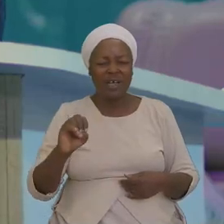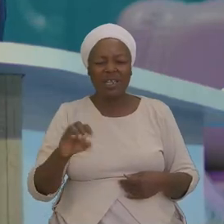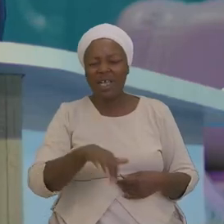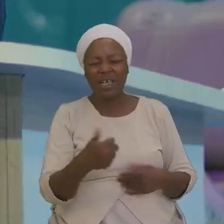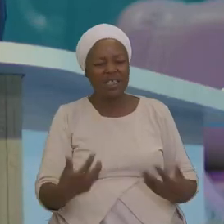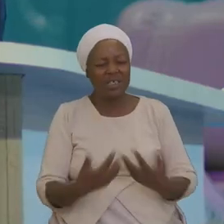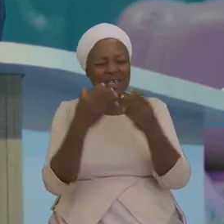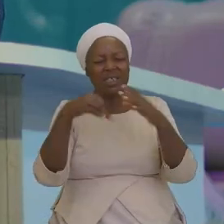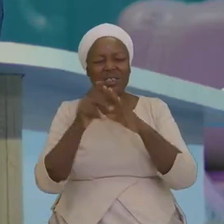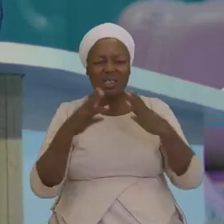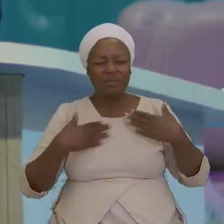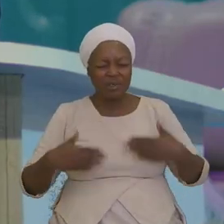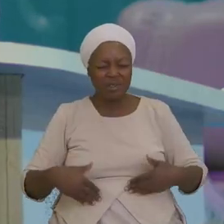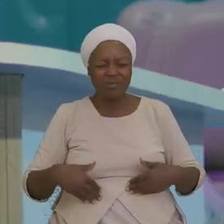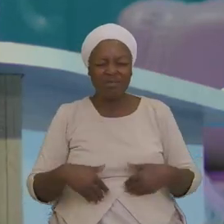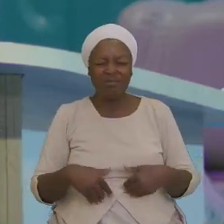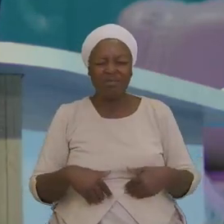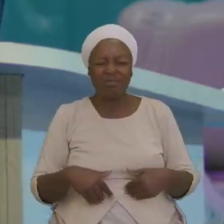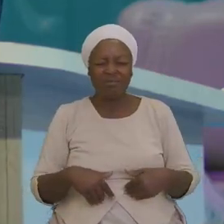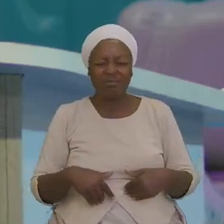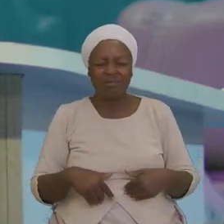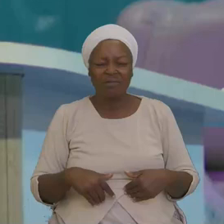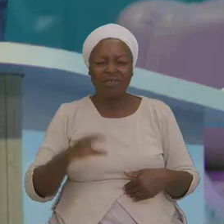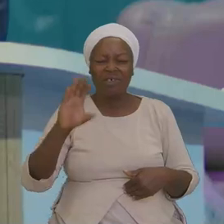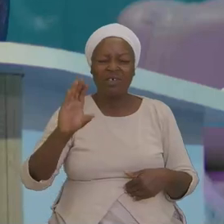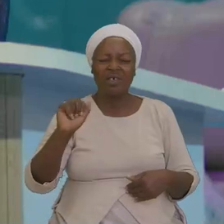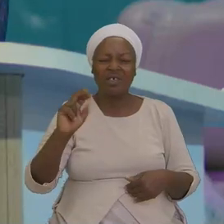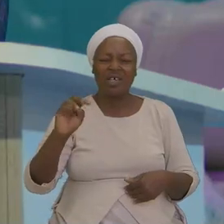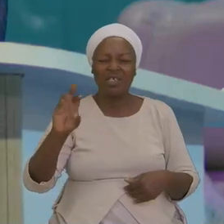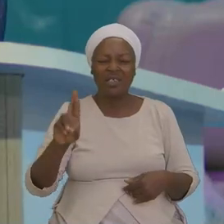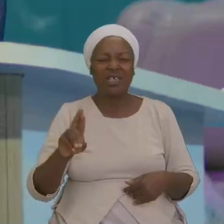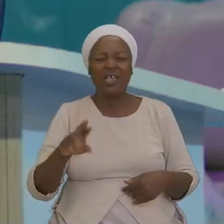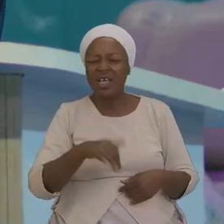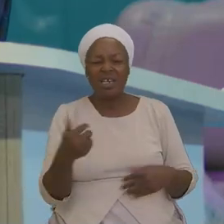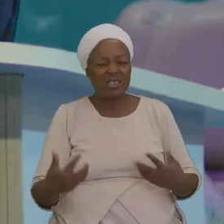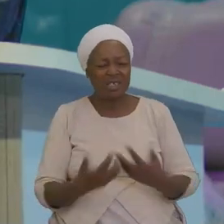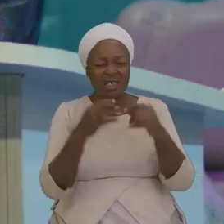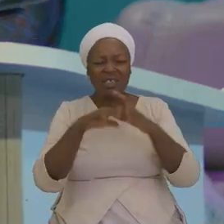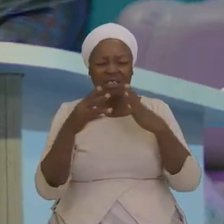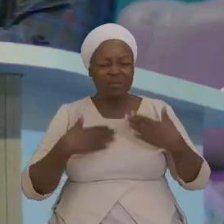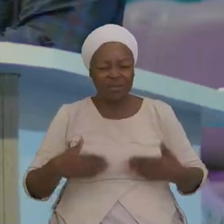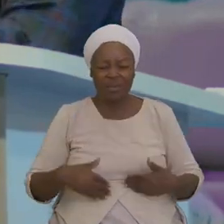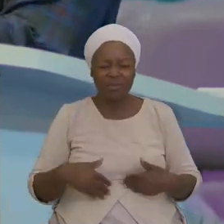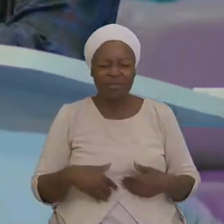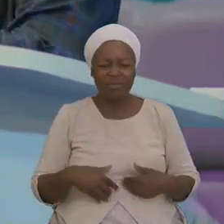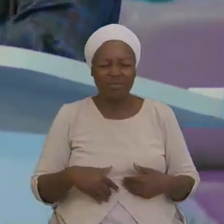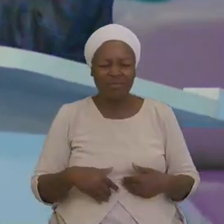Hémorroïdes, n'importe quel défi dans le corps. Cancer, n'importe quel défi dans le